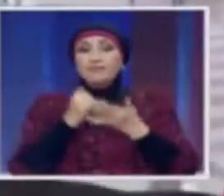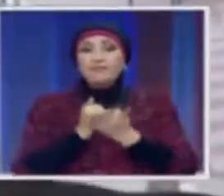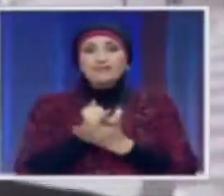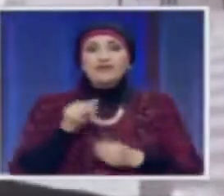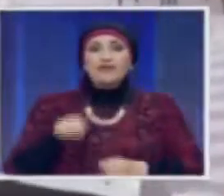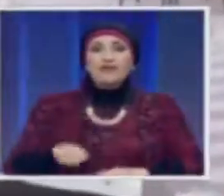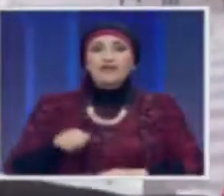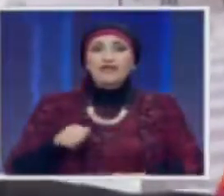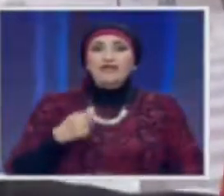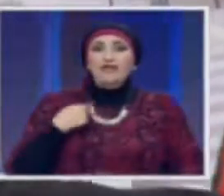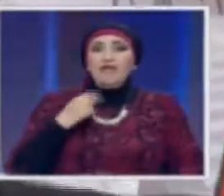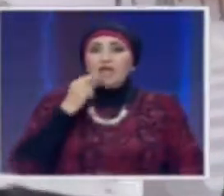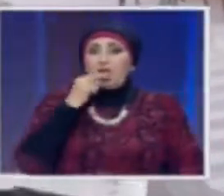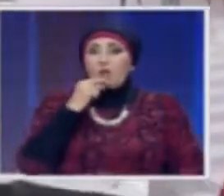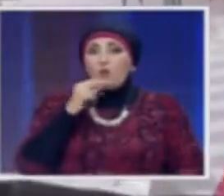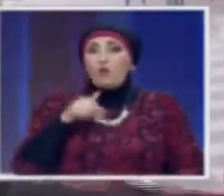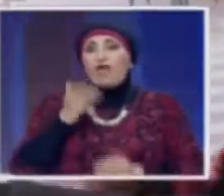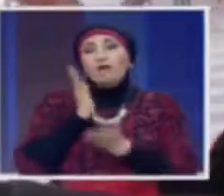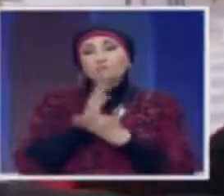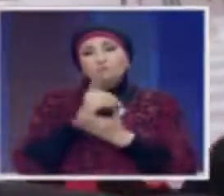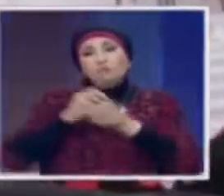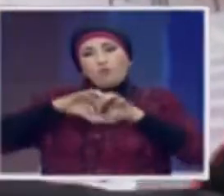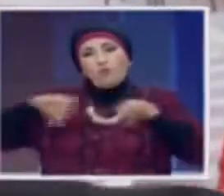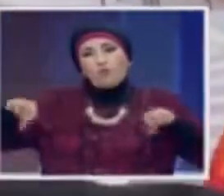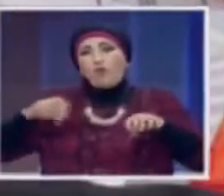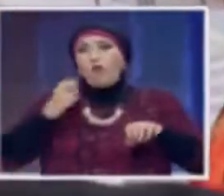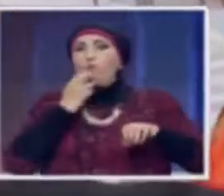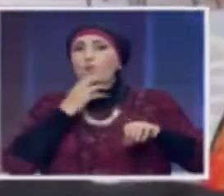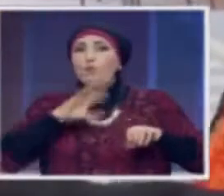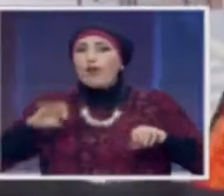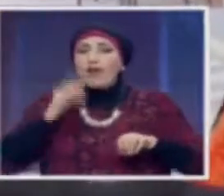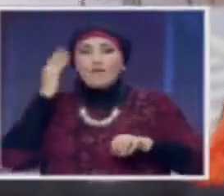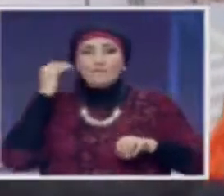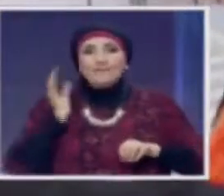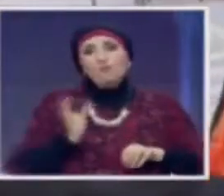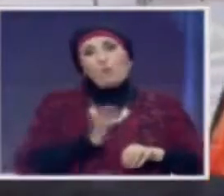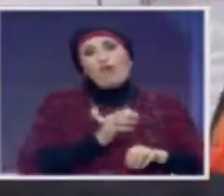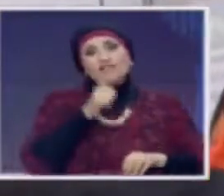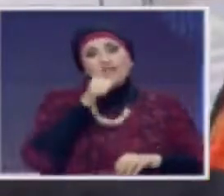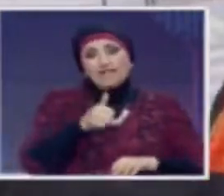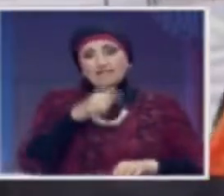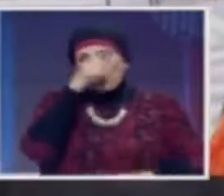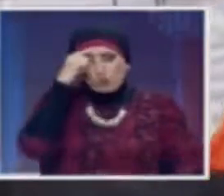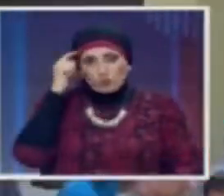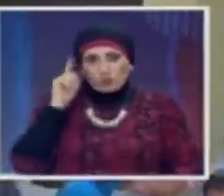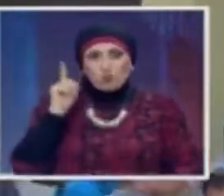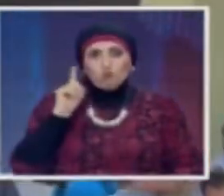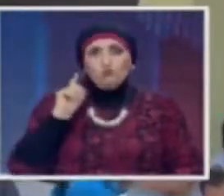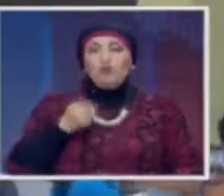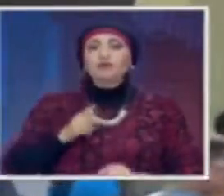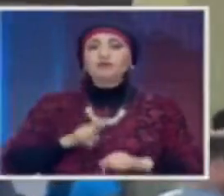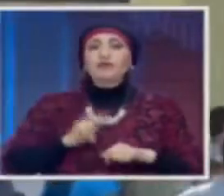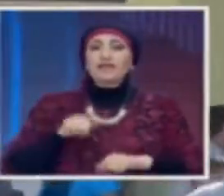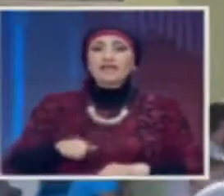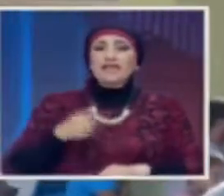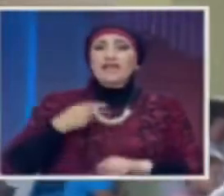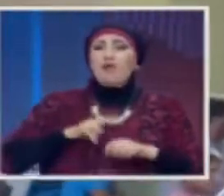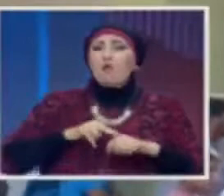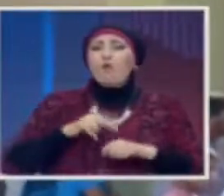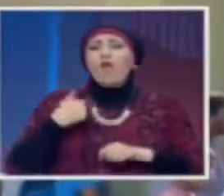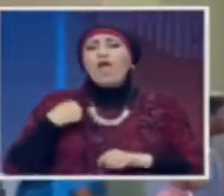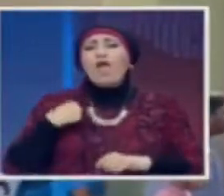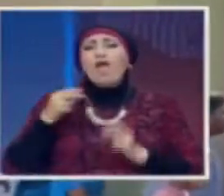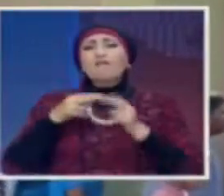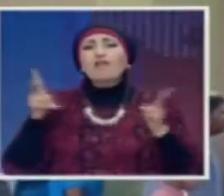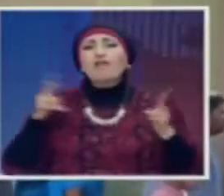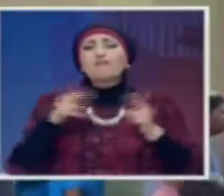دي جميلة، كويس ان هم قسموها نصين، يعني البنات لوحدهم والبنين لوحدهم، ما شاء الله حلوة وواسعة. الافتتاحات لم تقتصر فقط